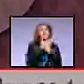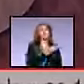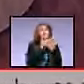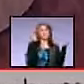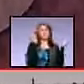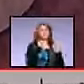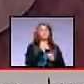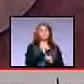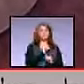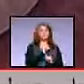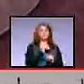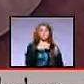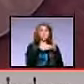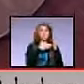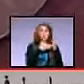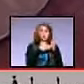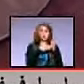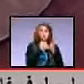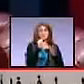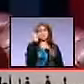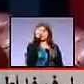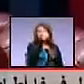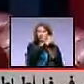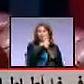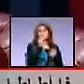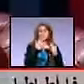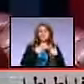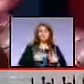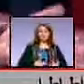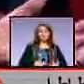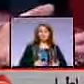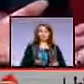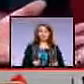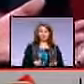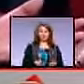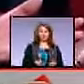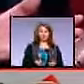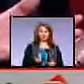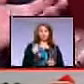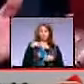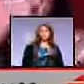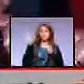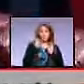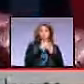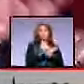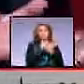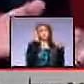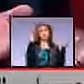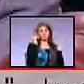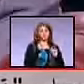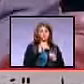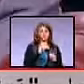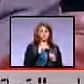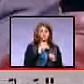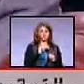برنامجك، زي الموظف اللي مش قادر يعلم بنته، مش البلطجي اللي مش عارف يعلم، بس مش البلطجي اللي مش